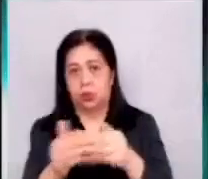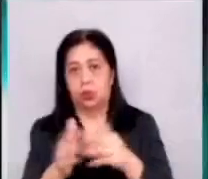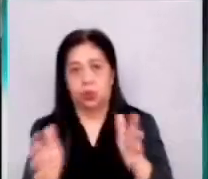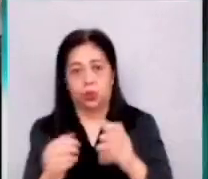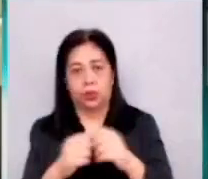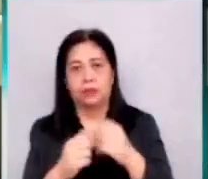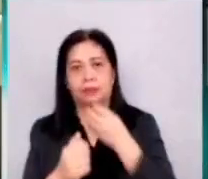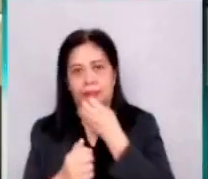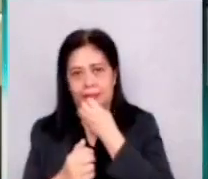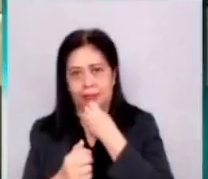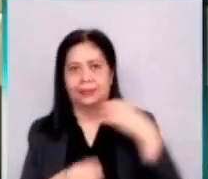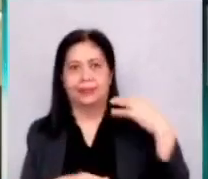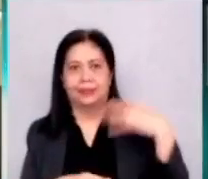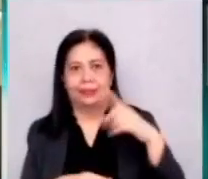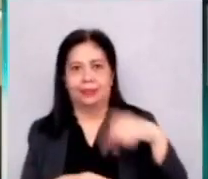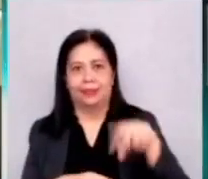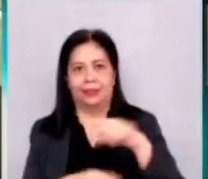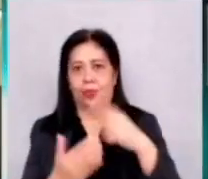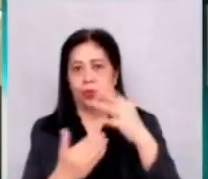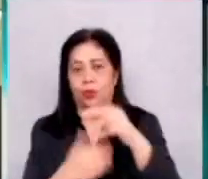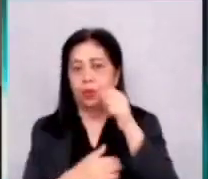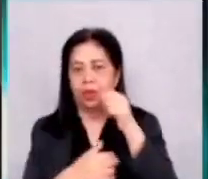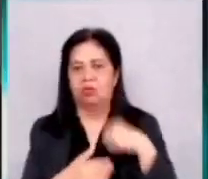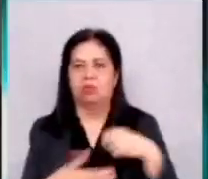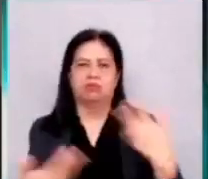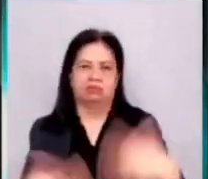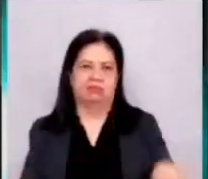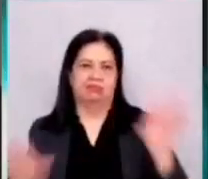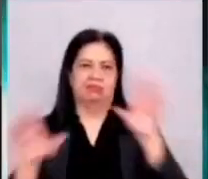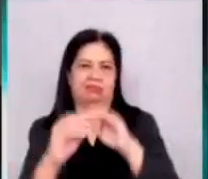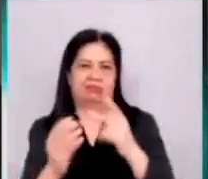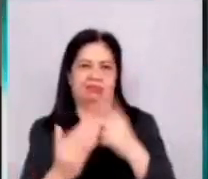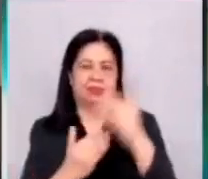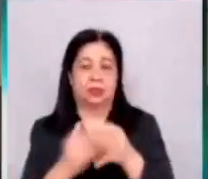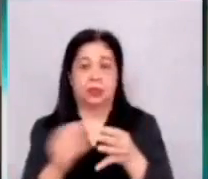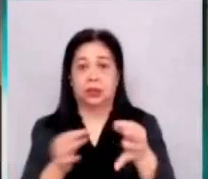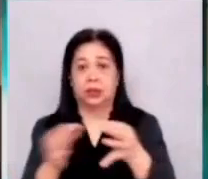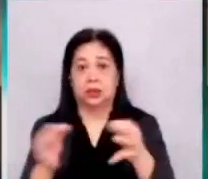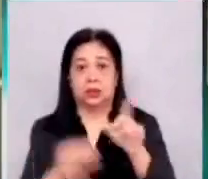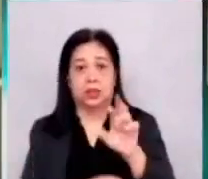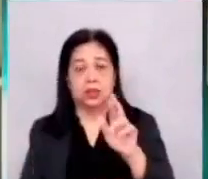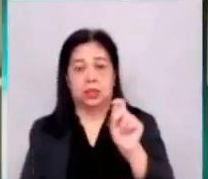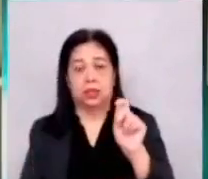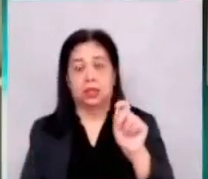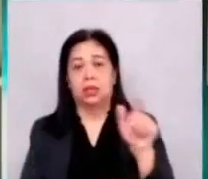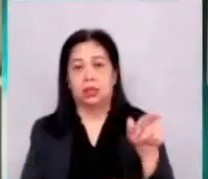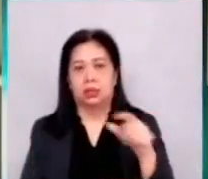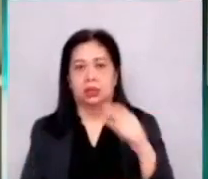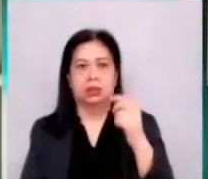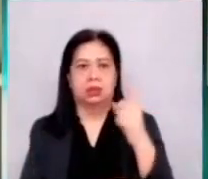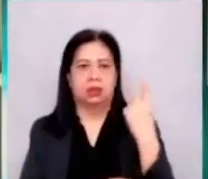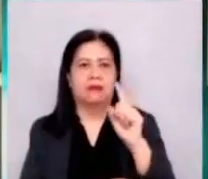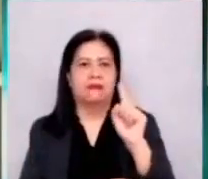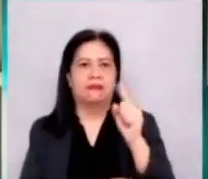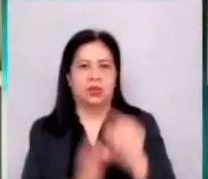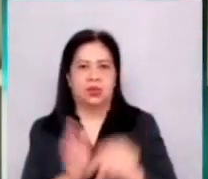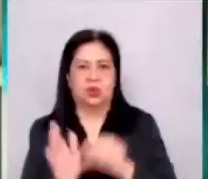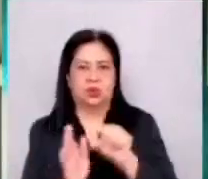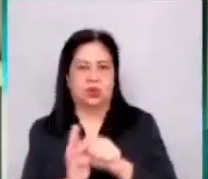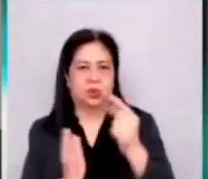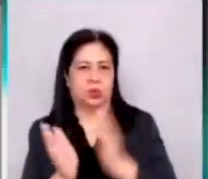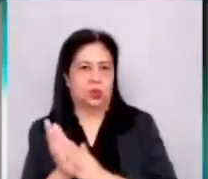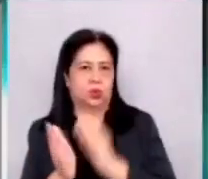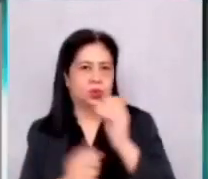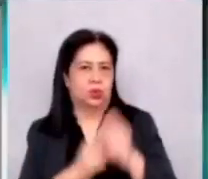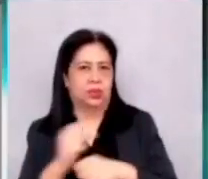sa programa. Kahapon, nagtapos na ang programa. Paliwanag ng LRTA, panghanggang first quarter lang talaga ng school year ang libreng